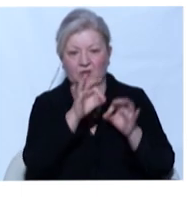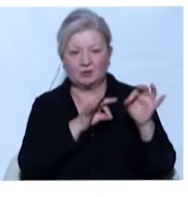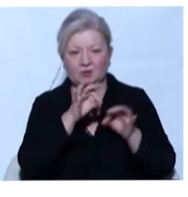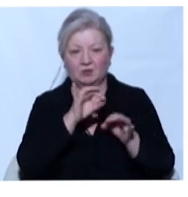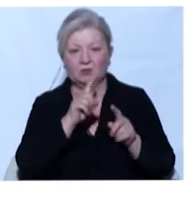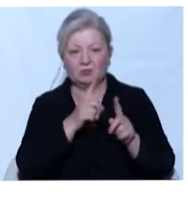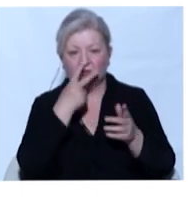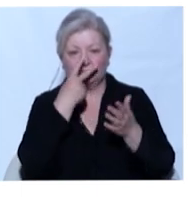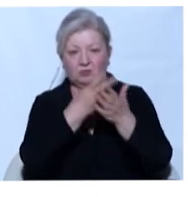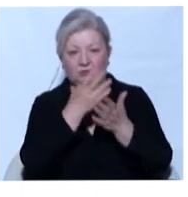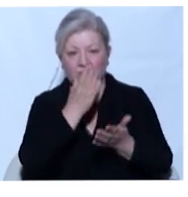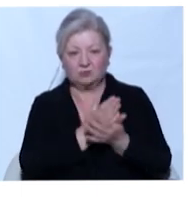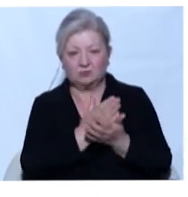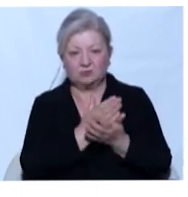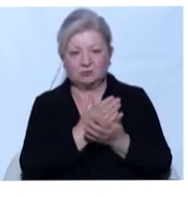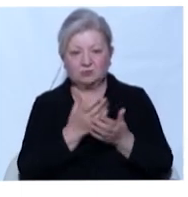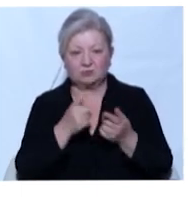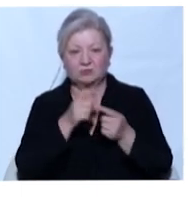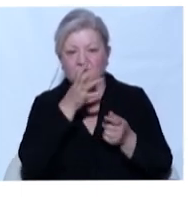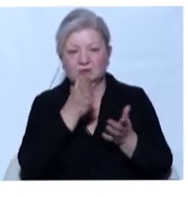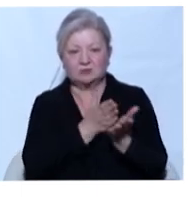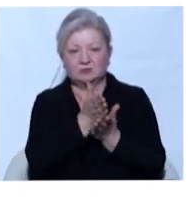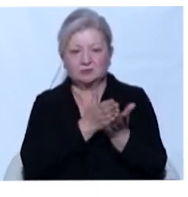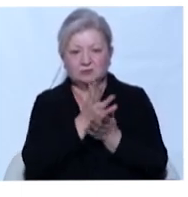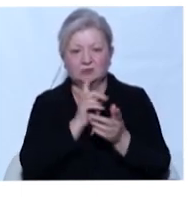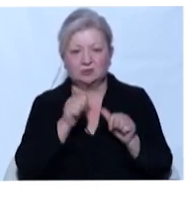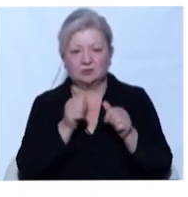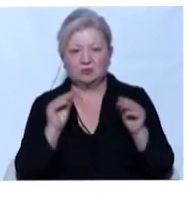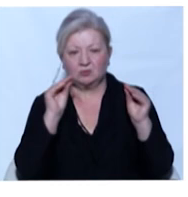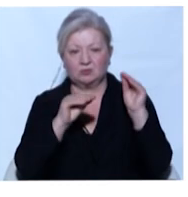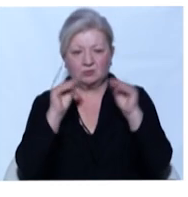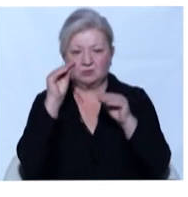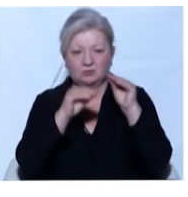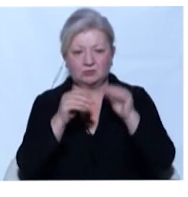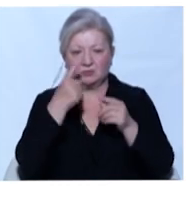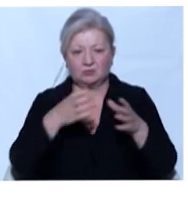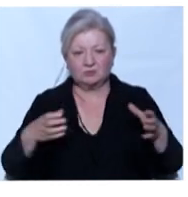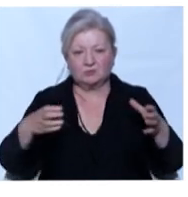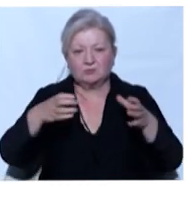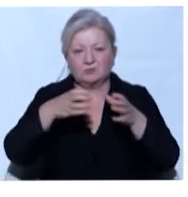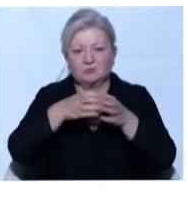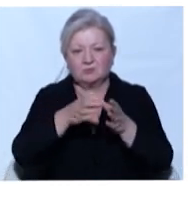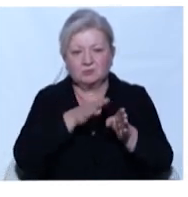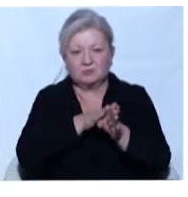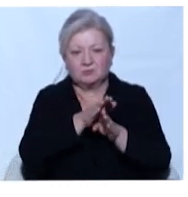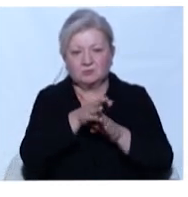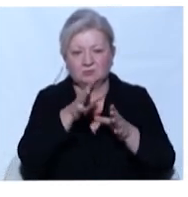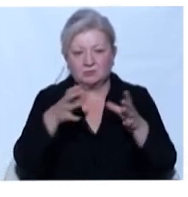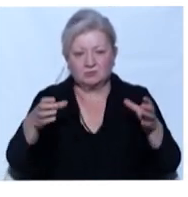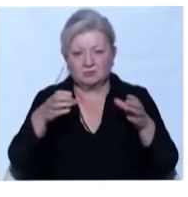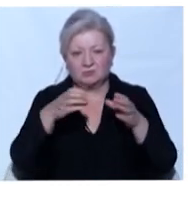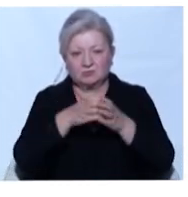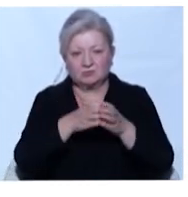რომელზეც ჩანს წევრი ქვეყნები წლების მიხედვით როგორ ემატებოდნენ და როგორ ხდებოდნენ ერთი მთლიანი საერთაშორისო ორგანიზაციის,